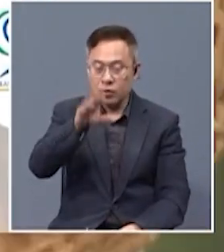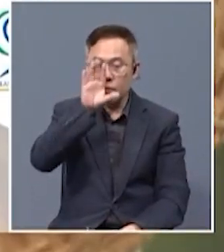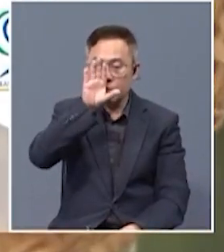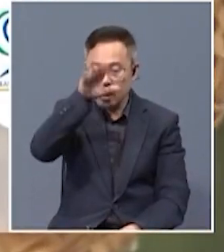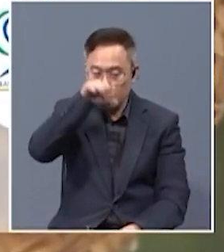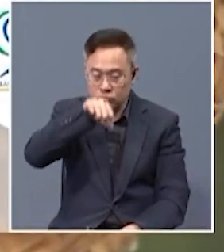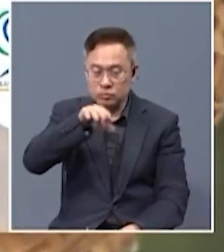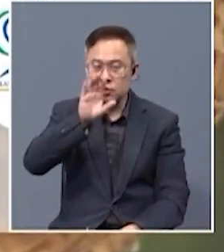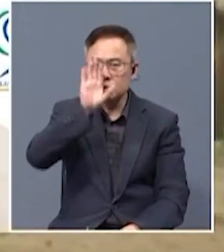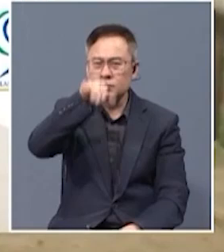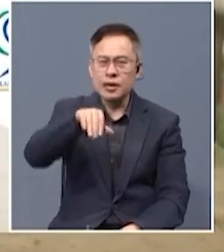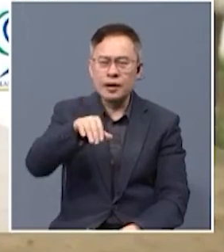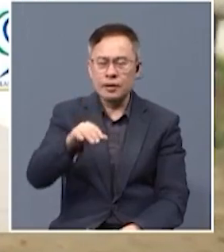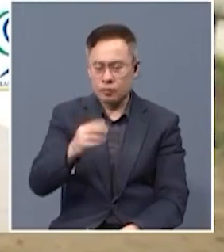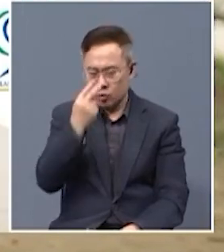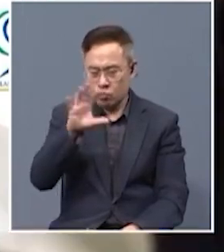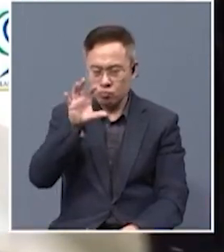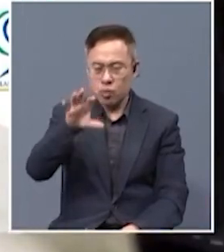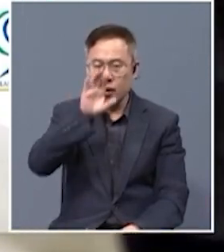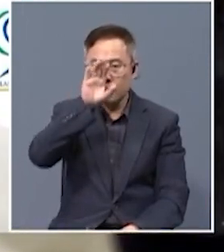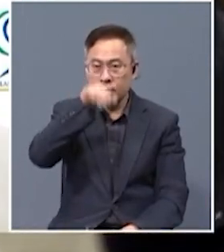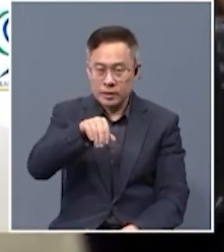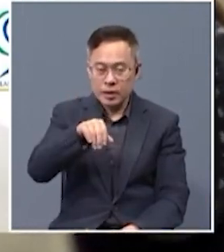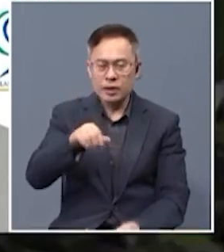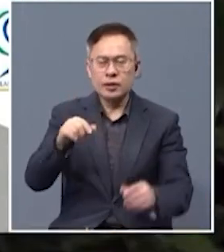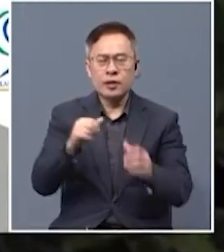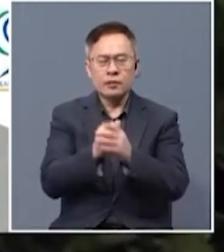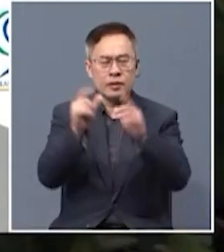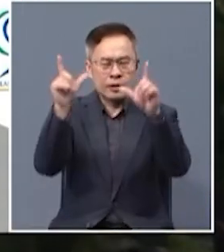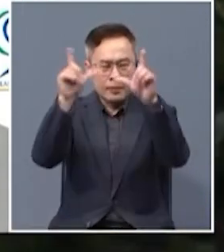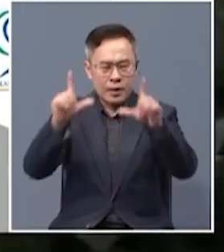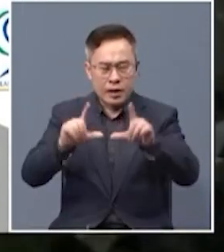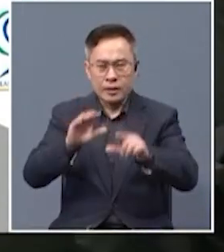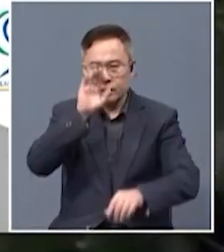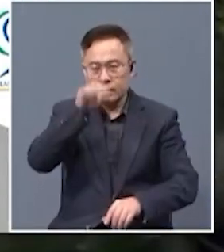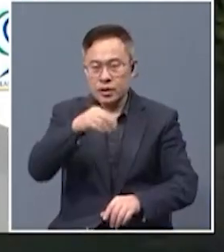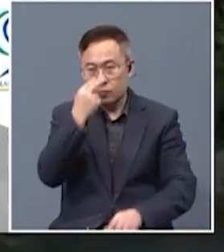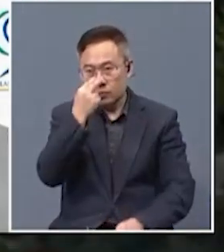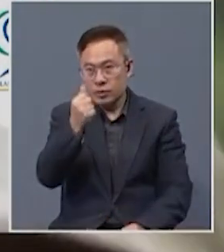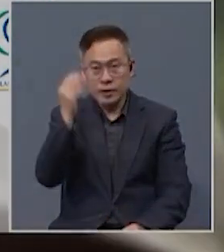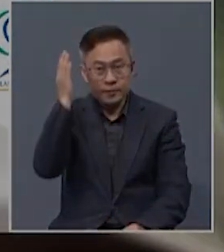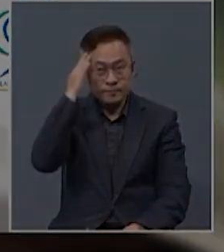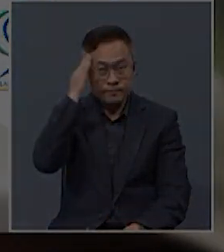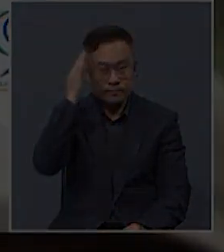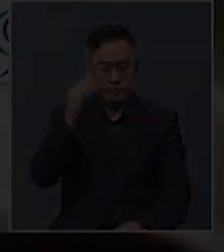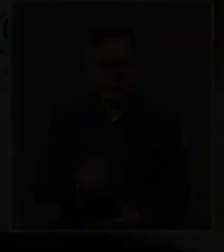งที่ทำให้เรามั่นใจได้เลยว่าเป็นการท่องเที่ยวเป็นผู้ประกอบการการท่องเที่ยวที่มีคุณภาพอย่างแน่นอนค่ะ